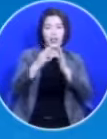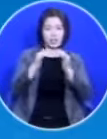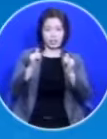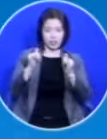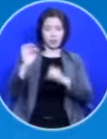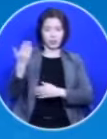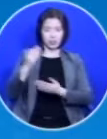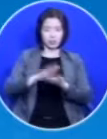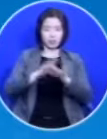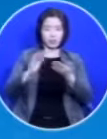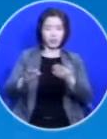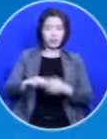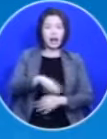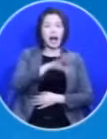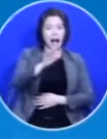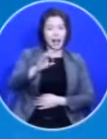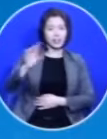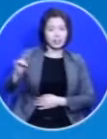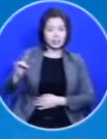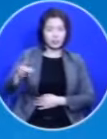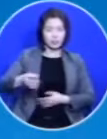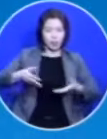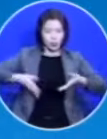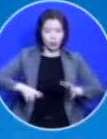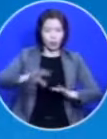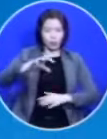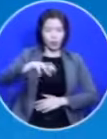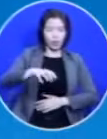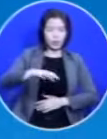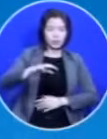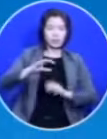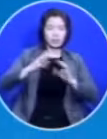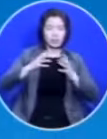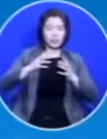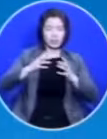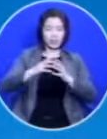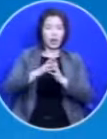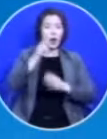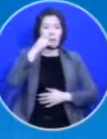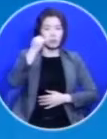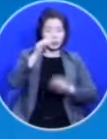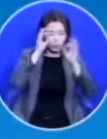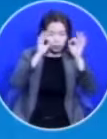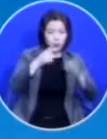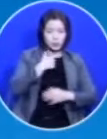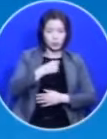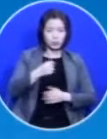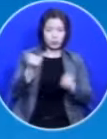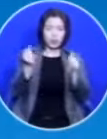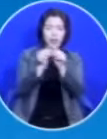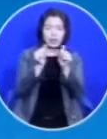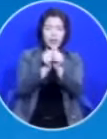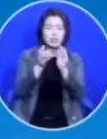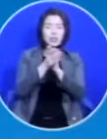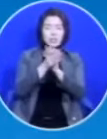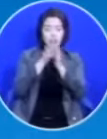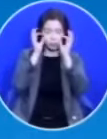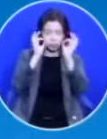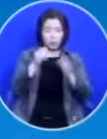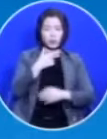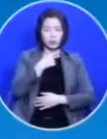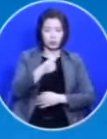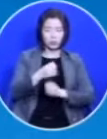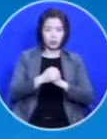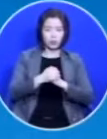거지요 때때로는 고국에 있는 가족이 보고 싶고 남자 친구가 보고 싶고 너무너무 외로워서